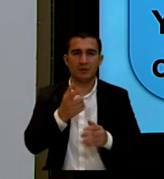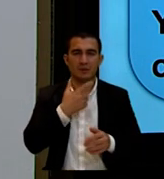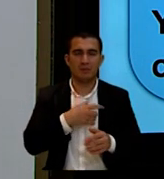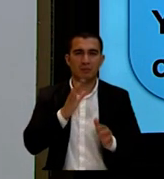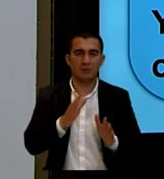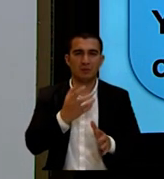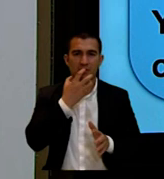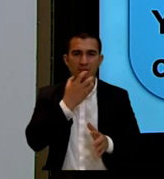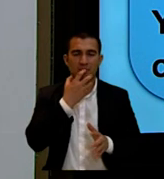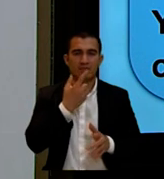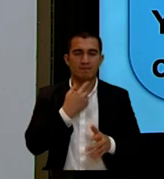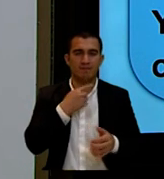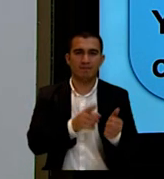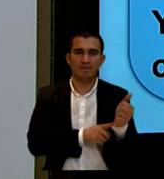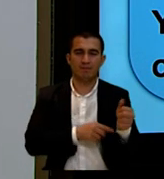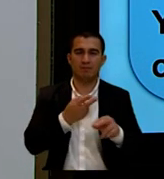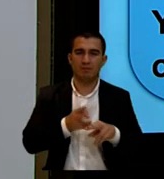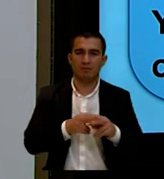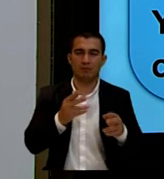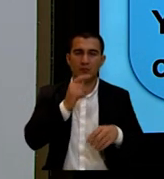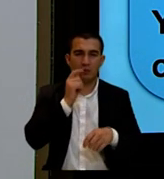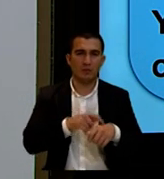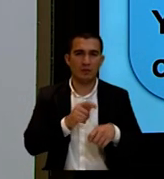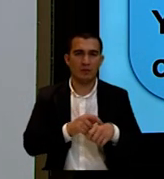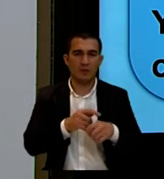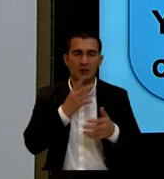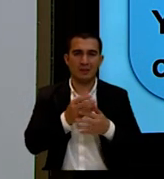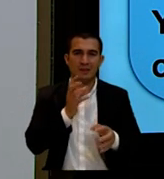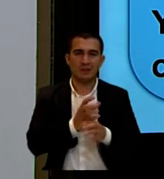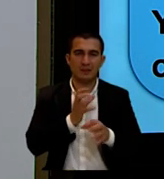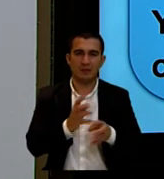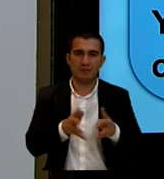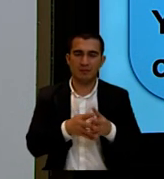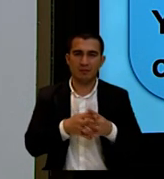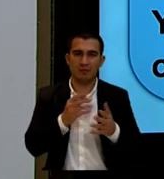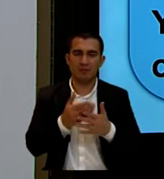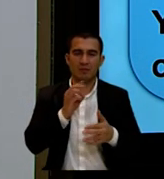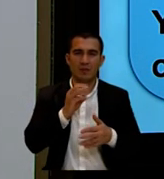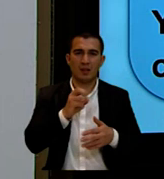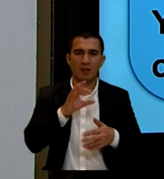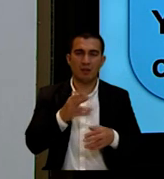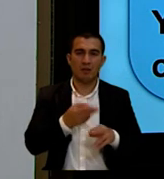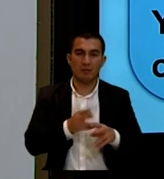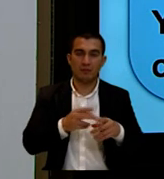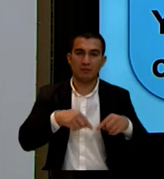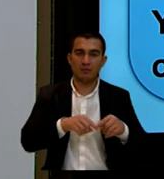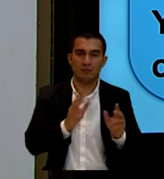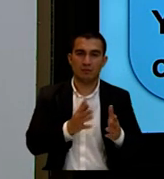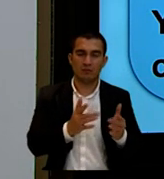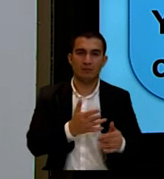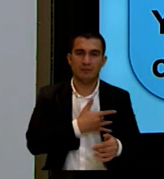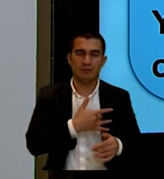qonli hayvonlar hisoblanadi. Qushlarda qon, suyak ko'migi va taloqda hosil bo'ladi.